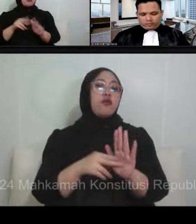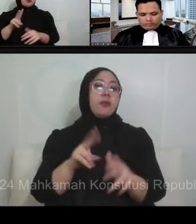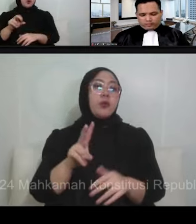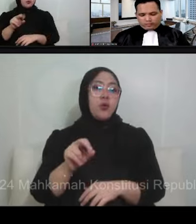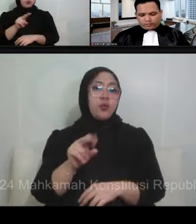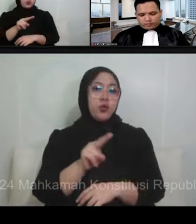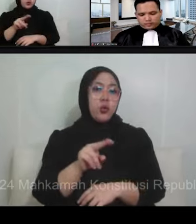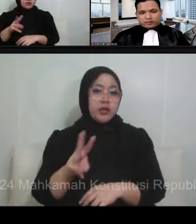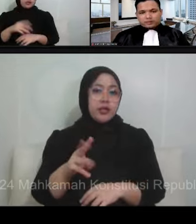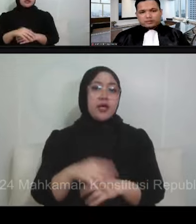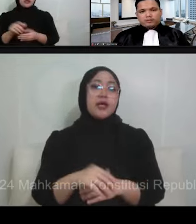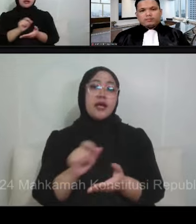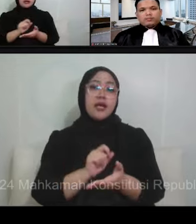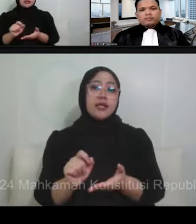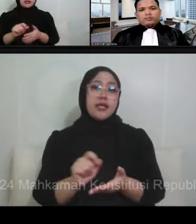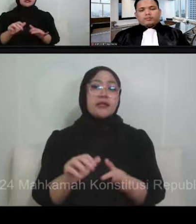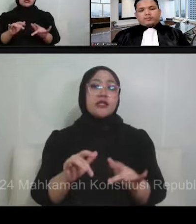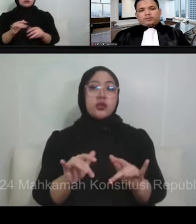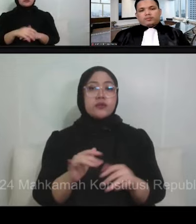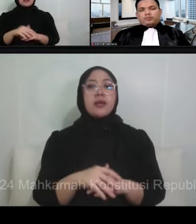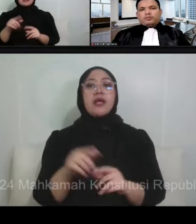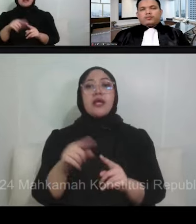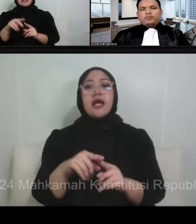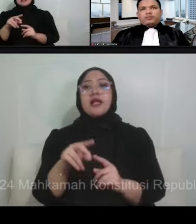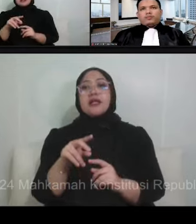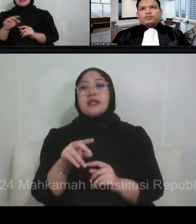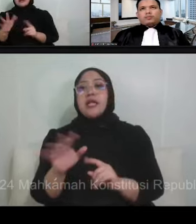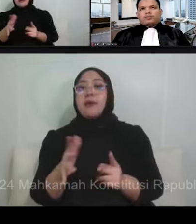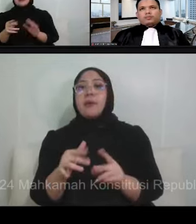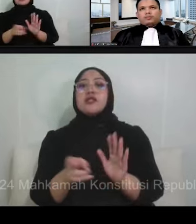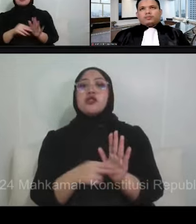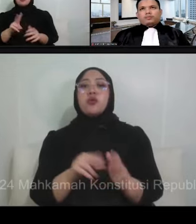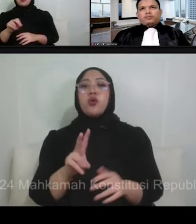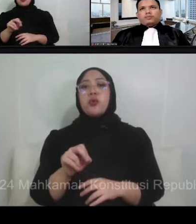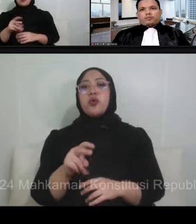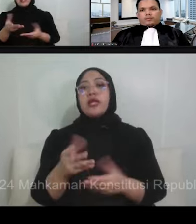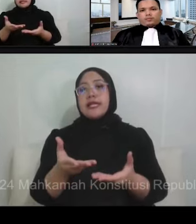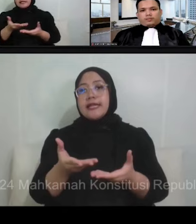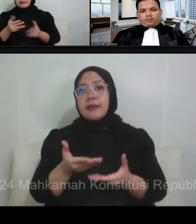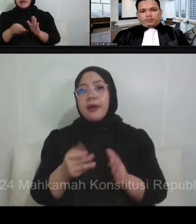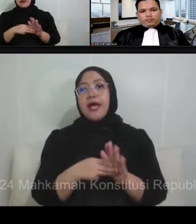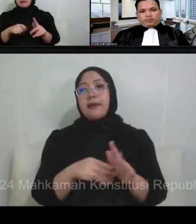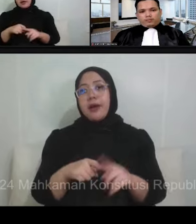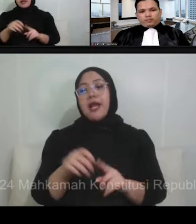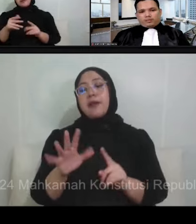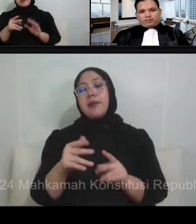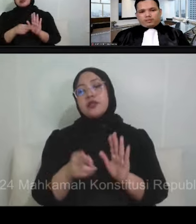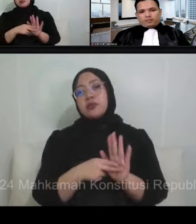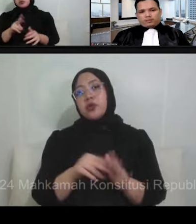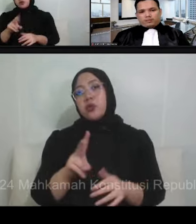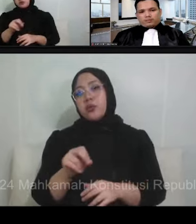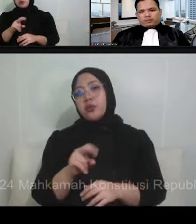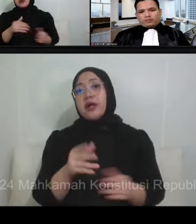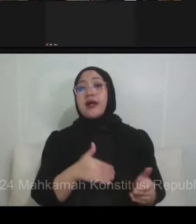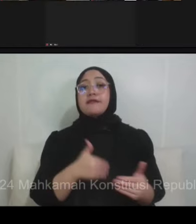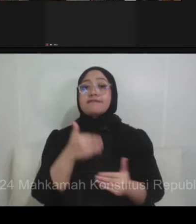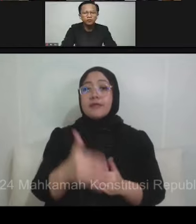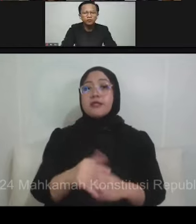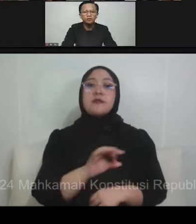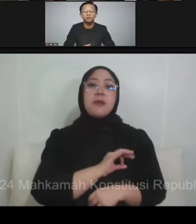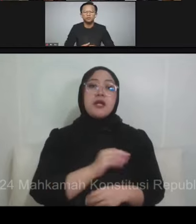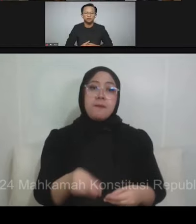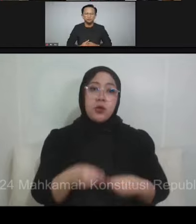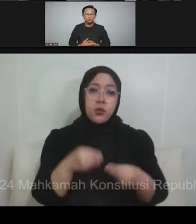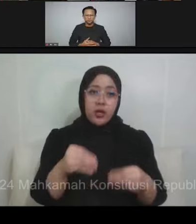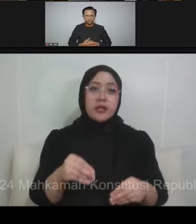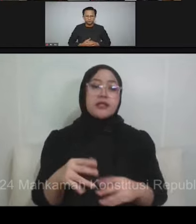tertulisnya pada tanggal 3 November 2023 yang diterima mahkamah pada tanggal 14 November 2023 selanjutnya Presiden juga telah menyerahkan ke kulan tertulis